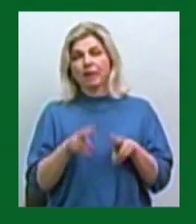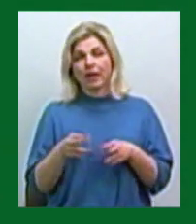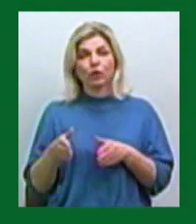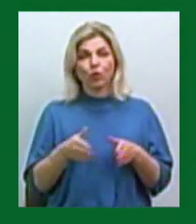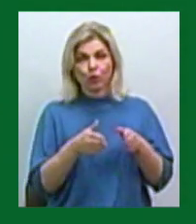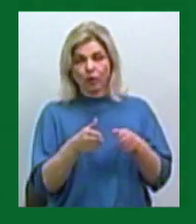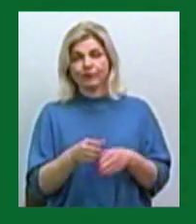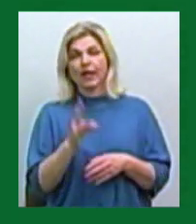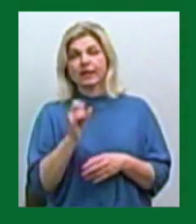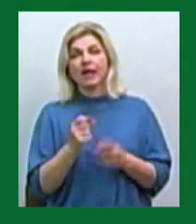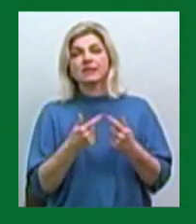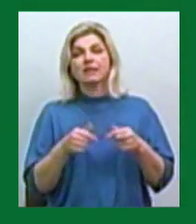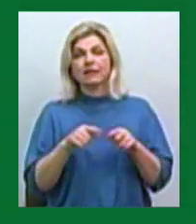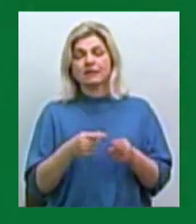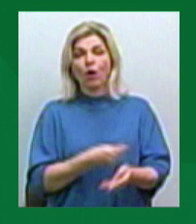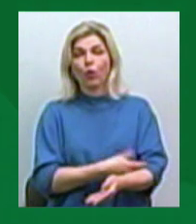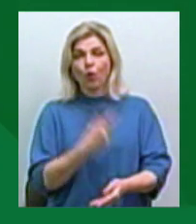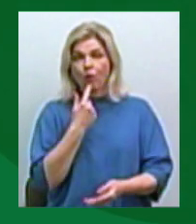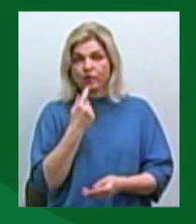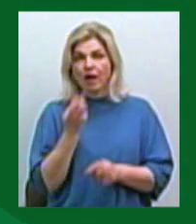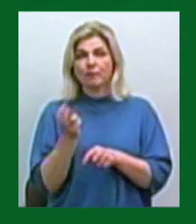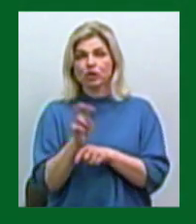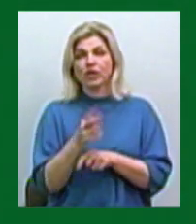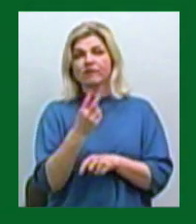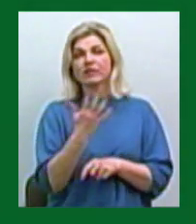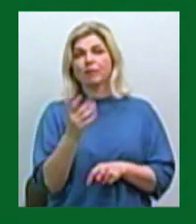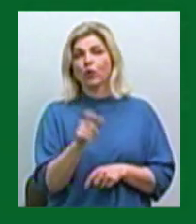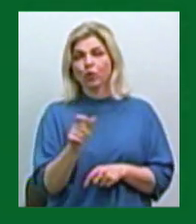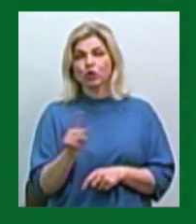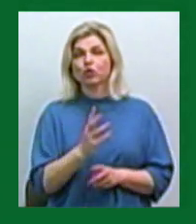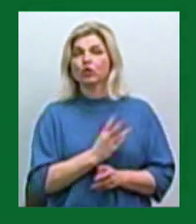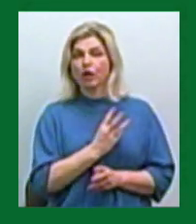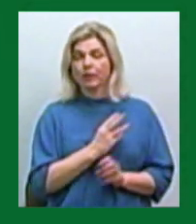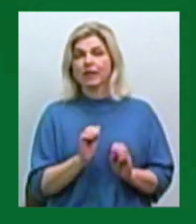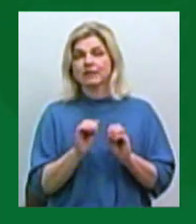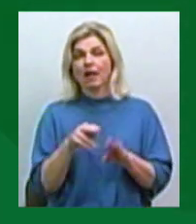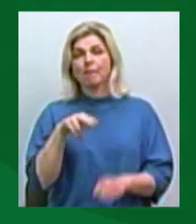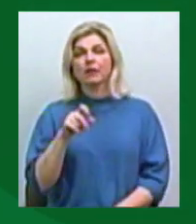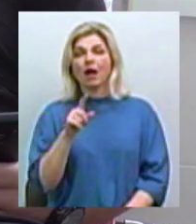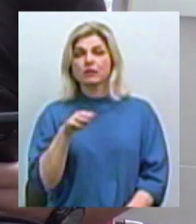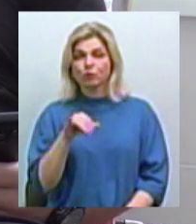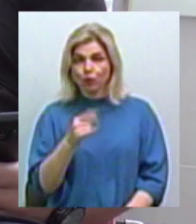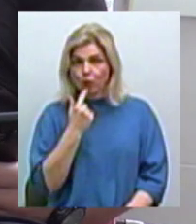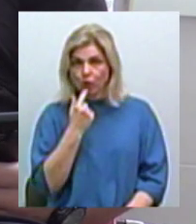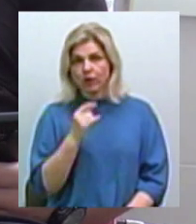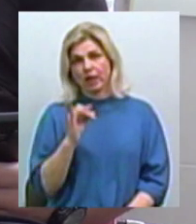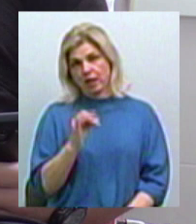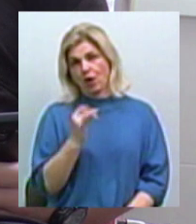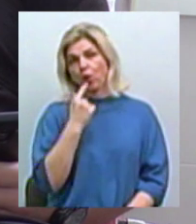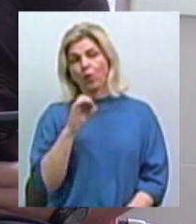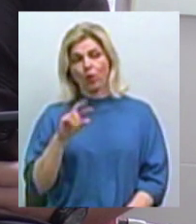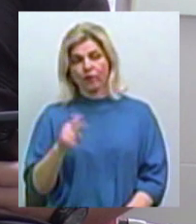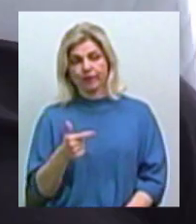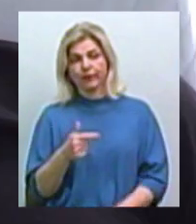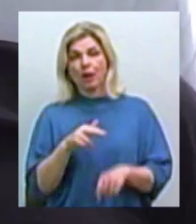обласну станцію переливання крові прийшли 25 людей, аби добровільно здати плазму та кров. Поліцейський Юрій